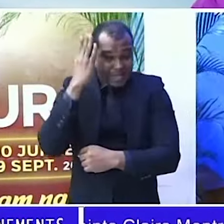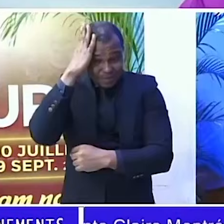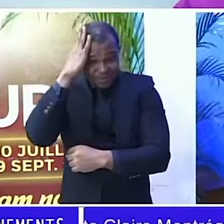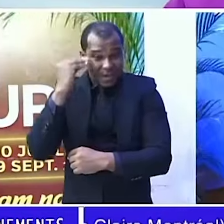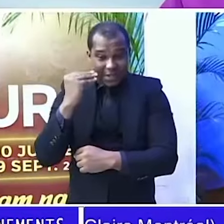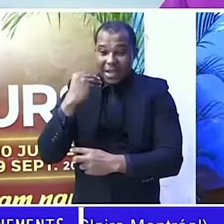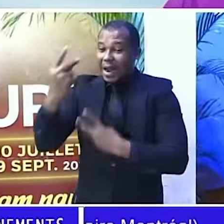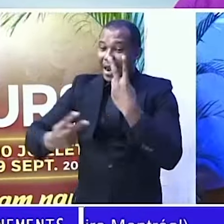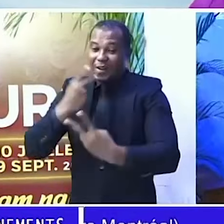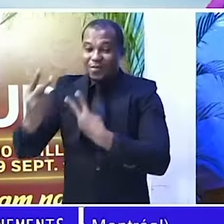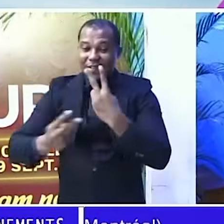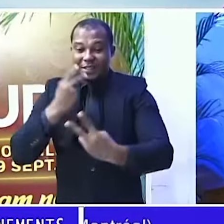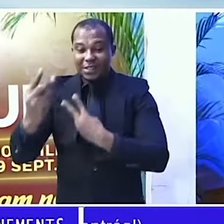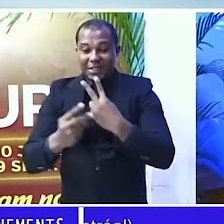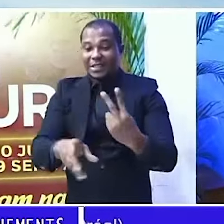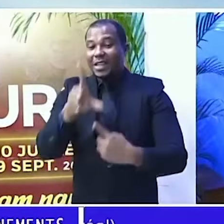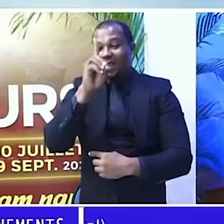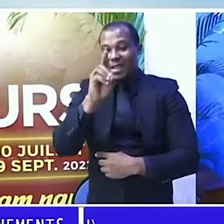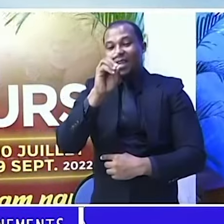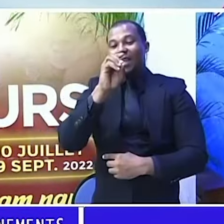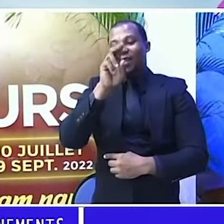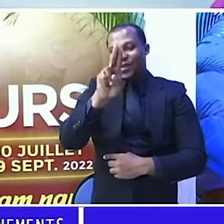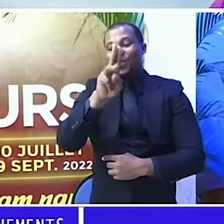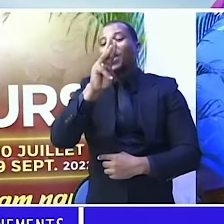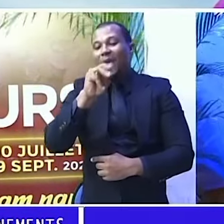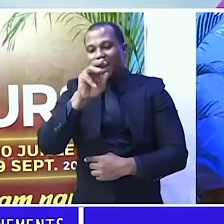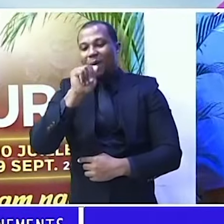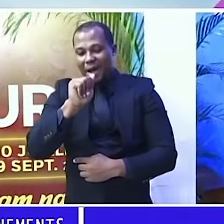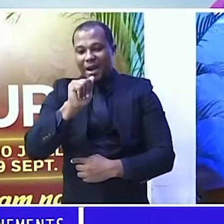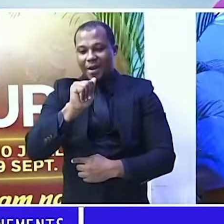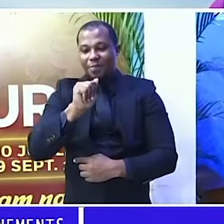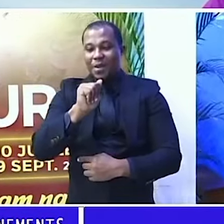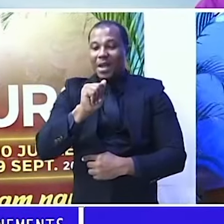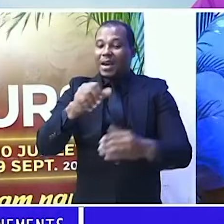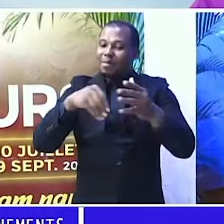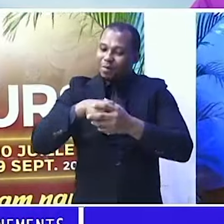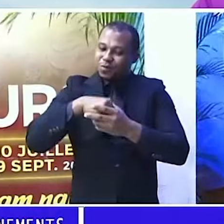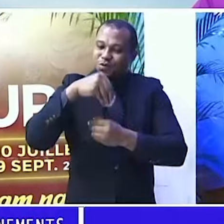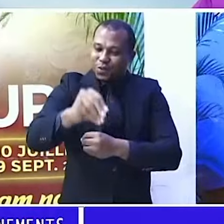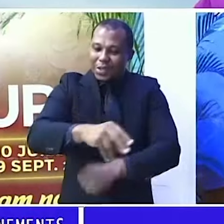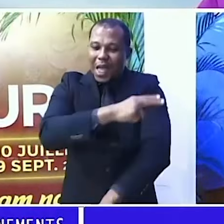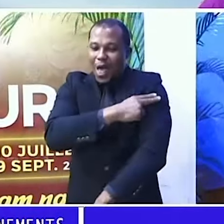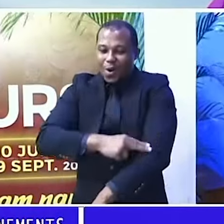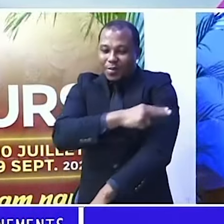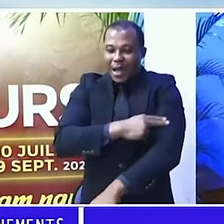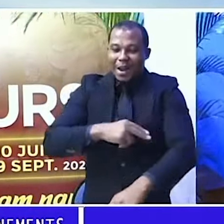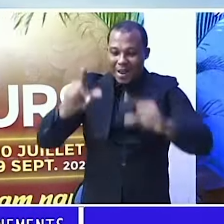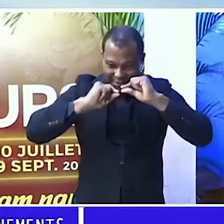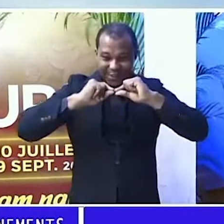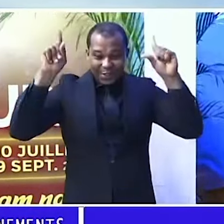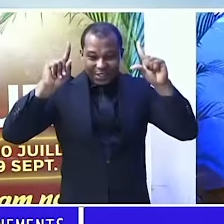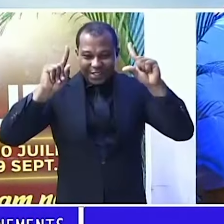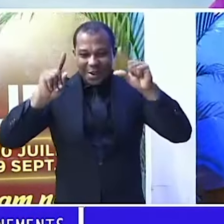l'Oué, Monseigneur Dumas en Florida, c'est ça le côté de moi. Et là, je suis dans l'hôpital, je suis étonnamment avec un